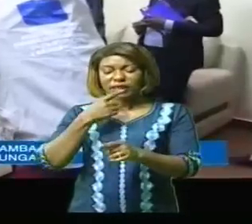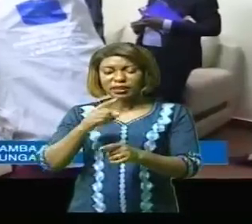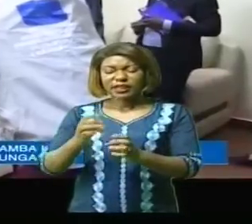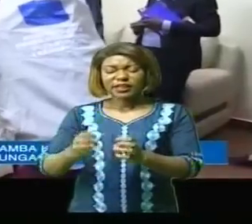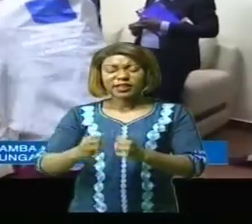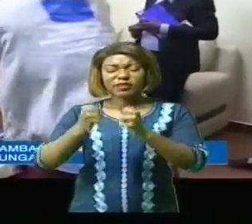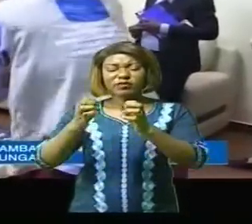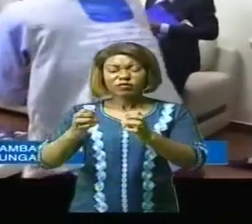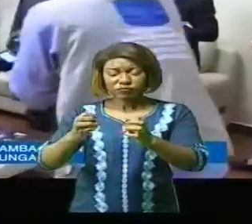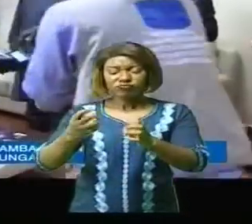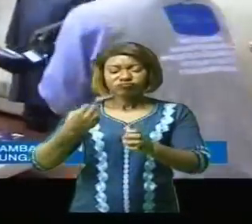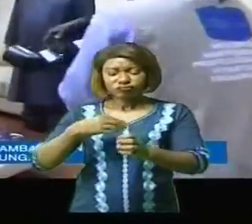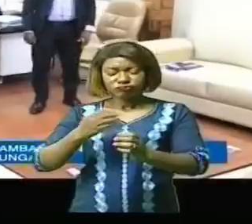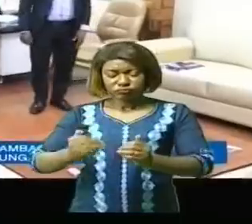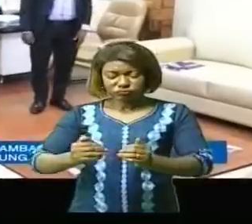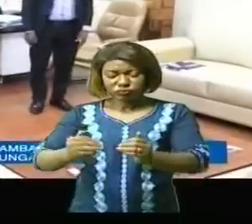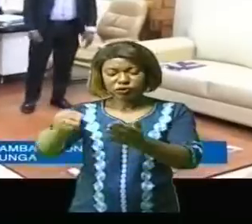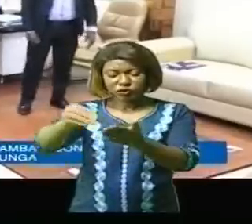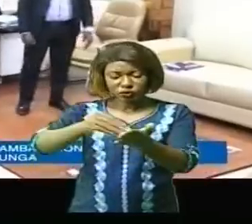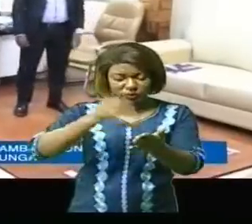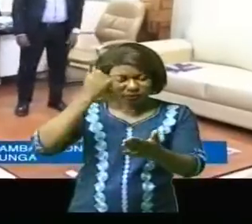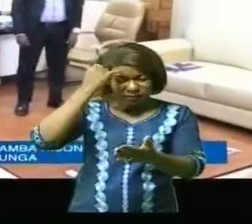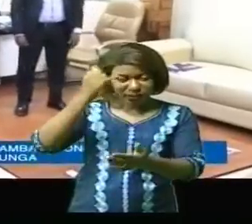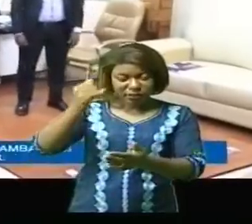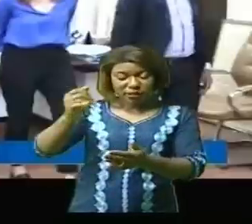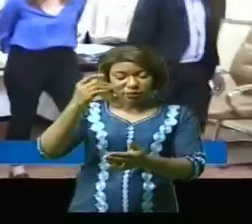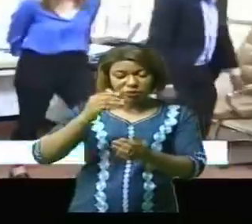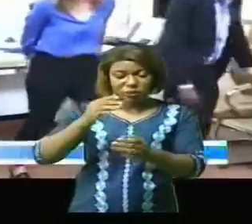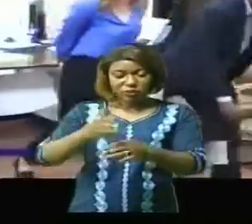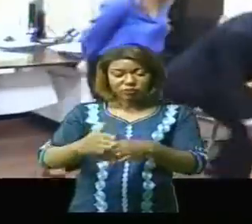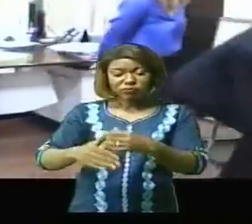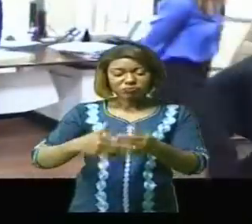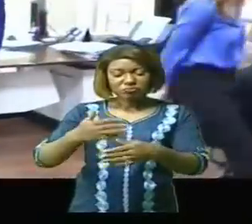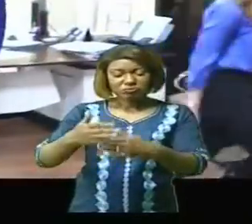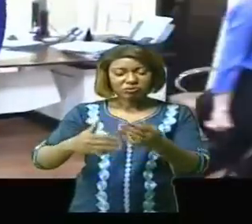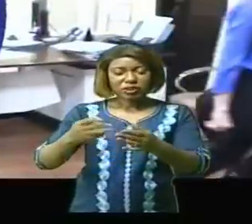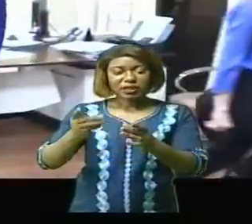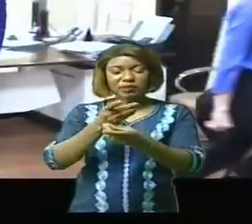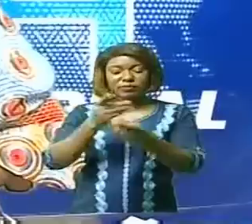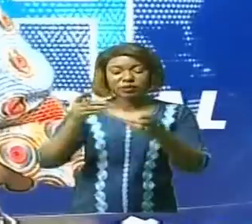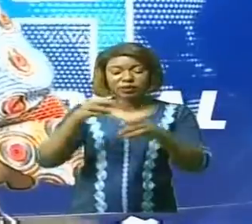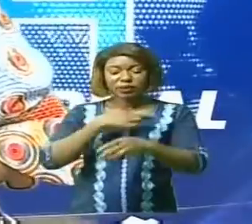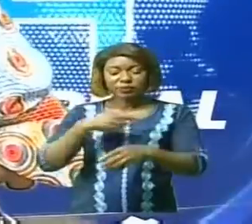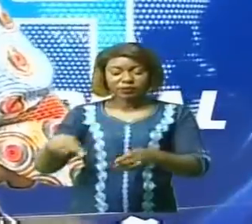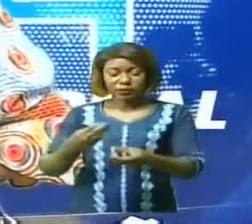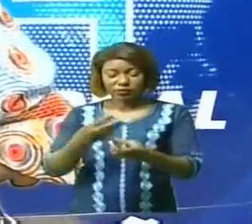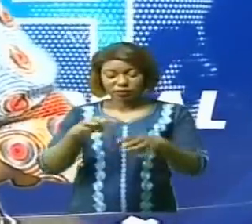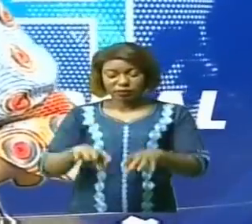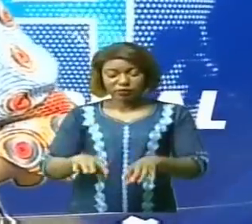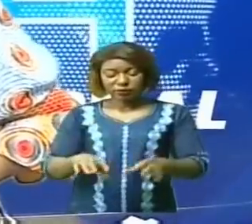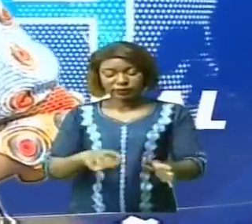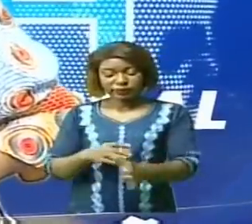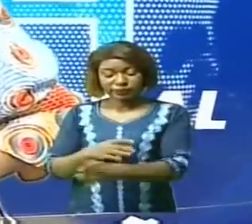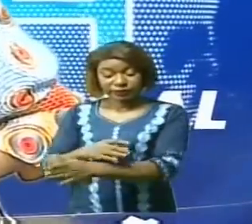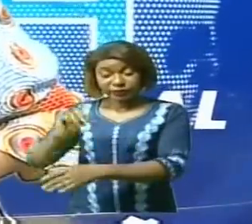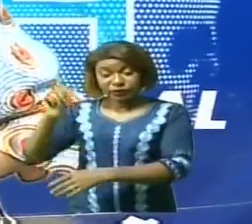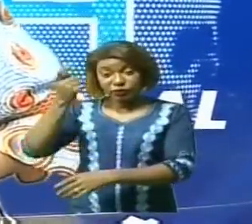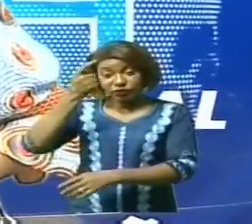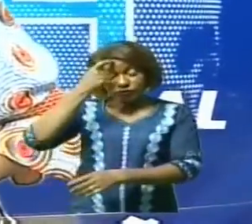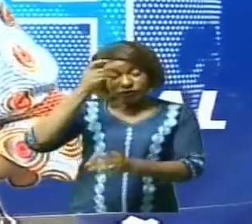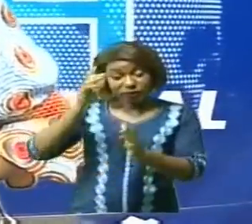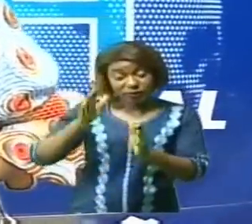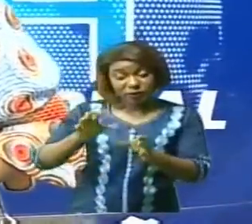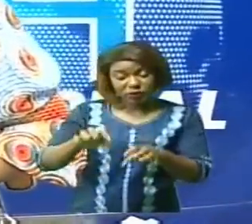efforts seront déployés pour contribuer à améliorer la démocratie en République démocratique du Congo. Le gouvernement congolais